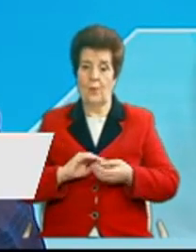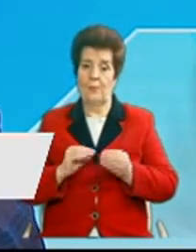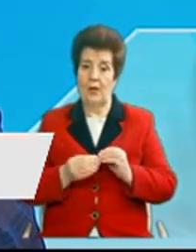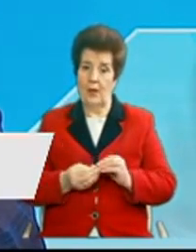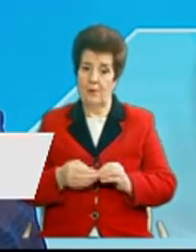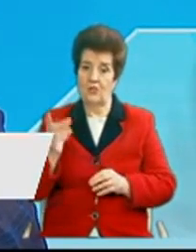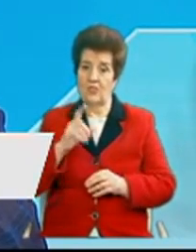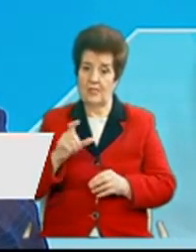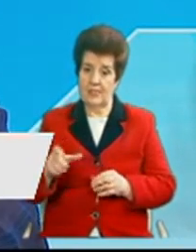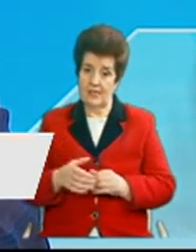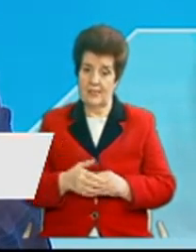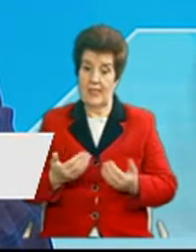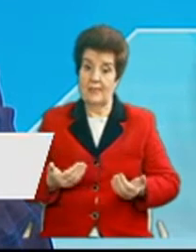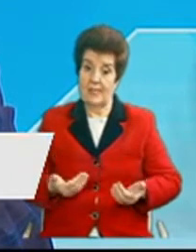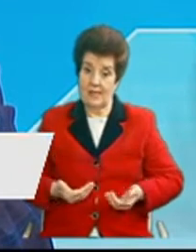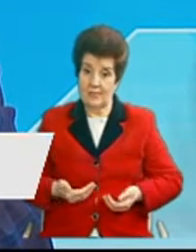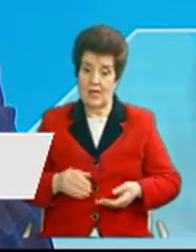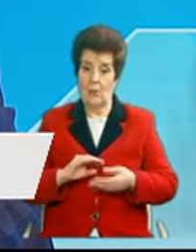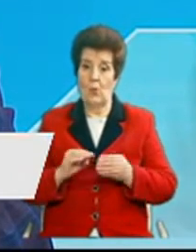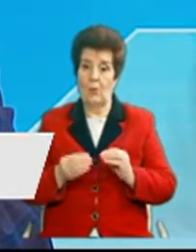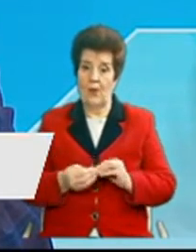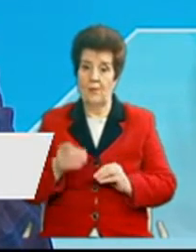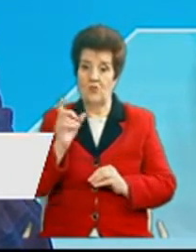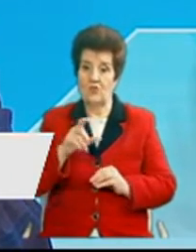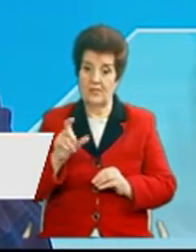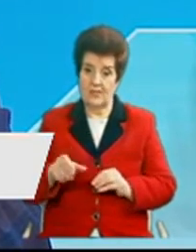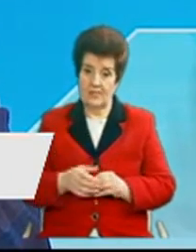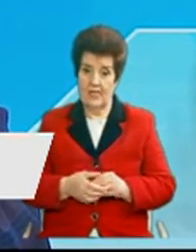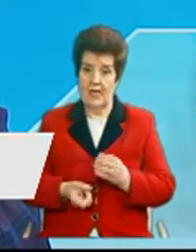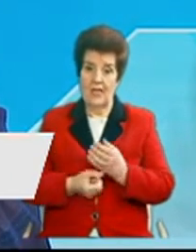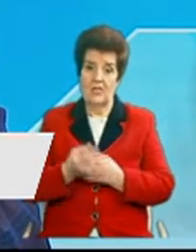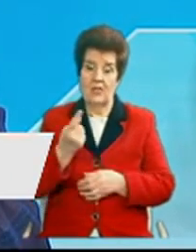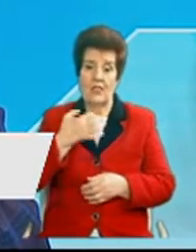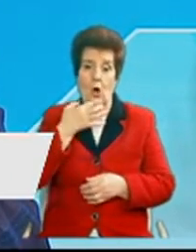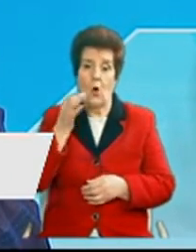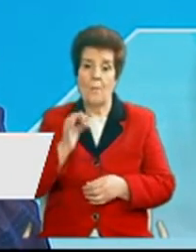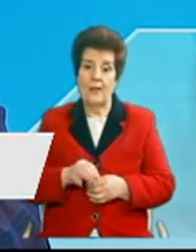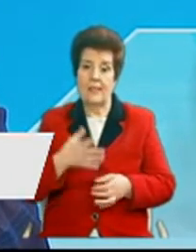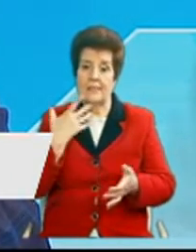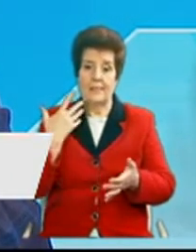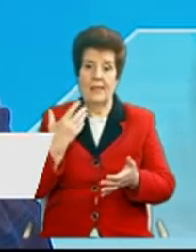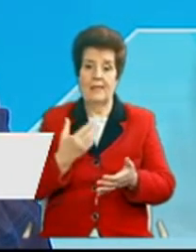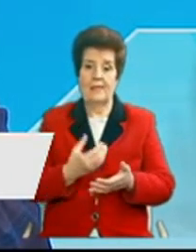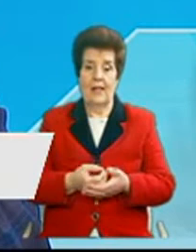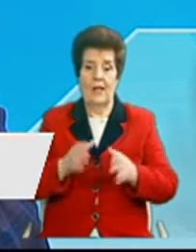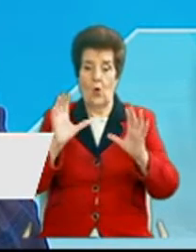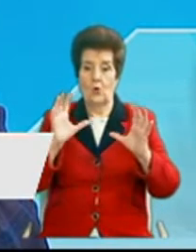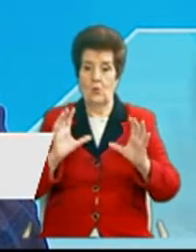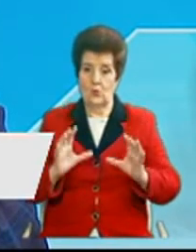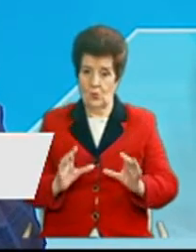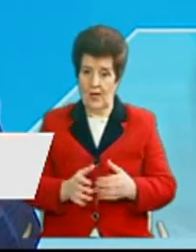cetățenilor. Dar să trăiască cu problemele cetățenilor reieșind din competențele sale